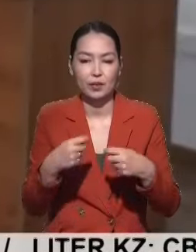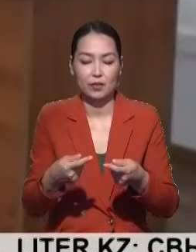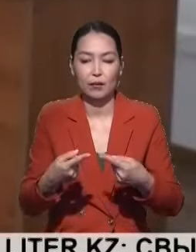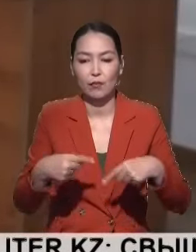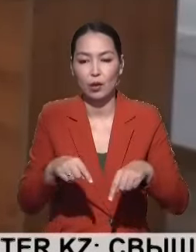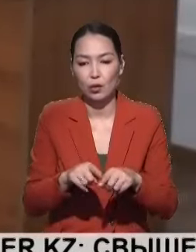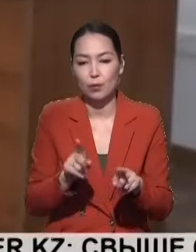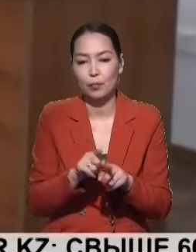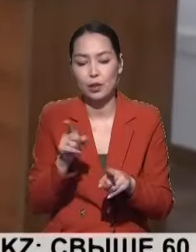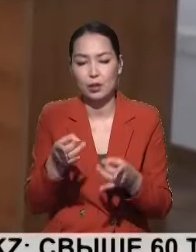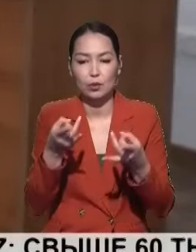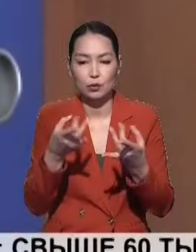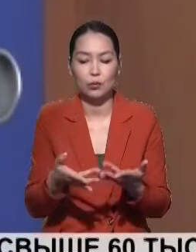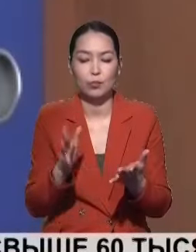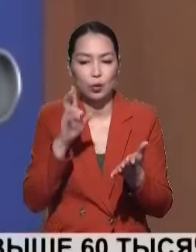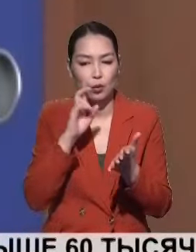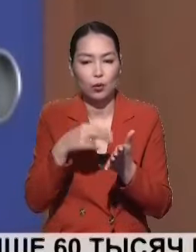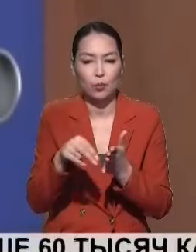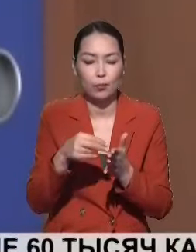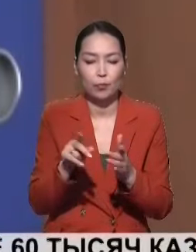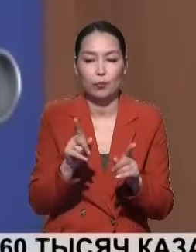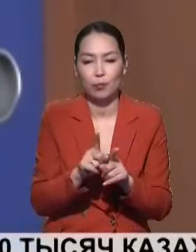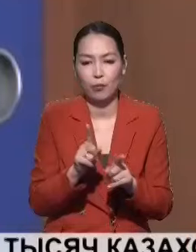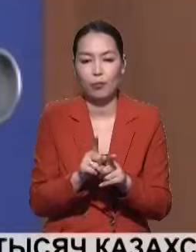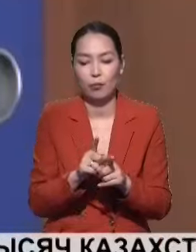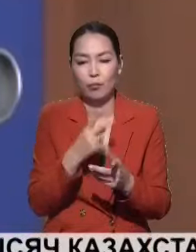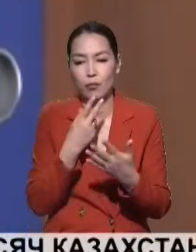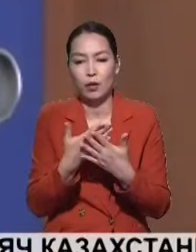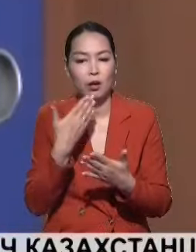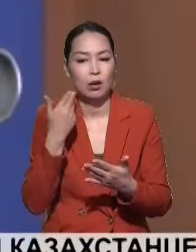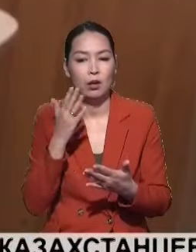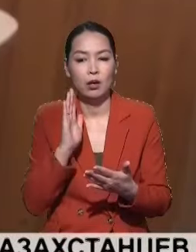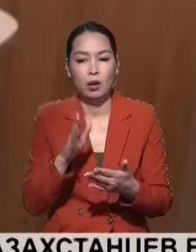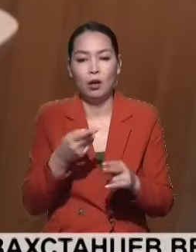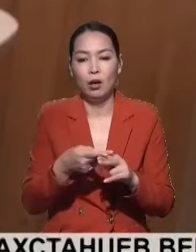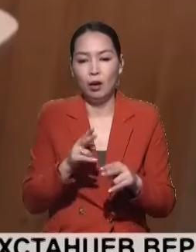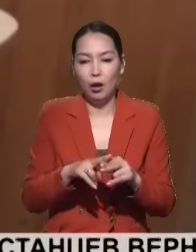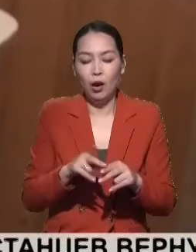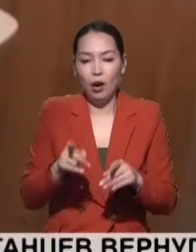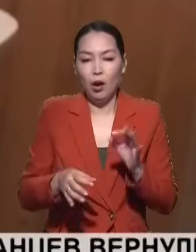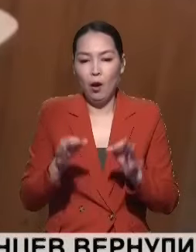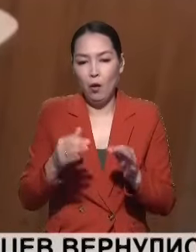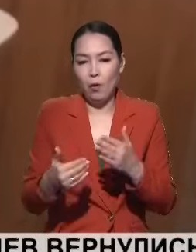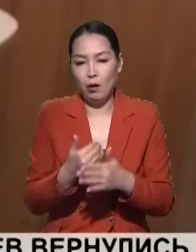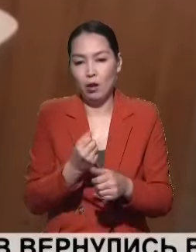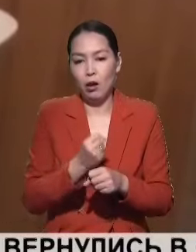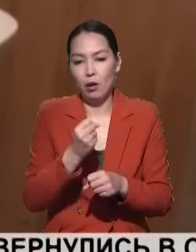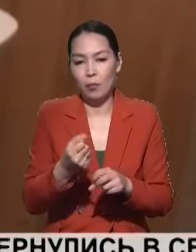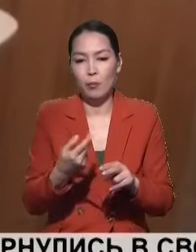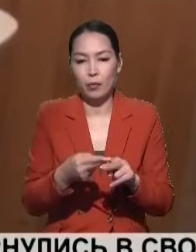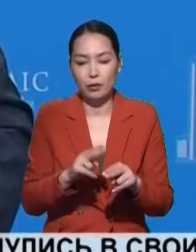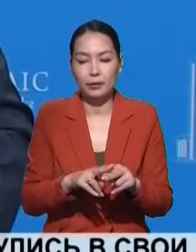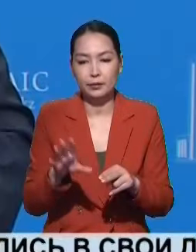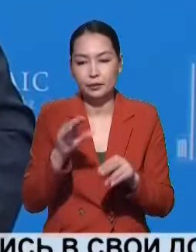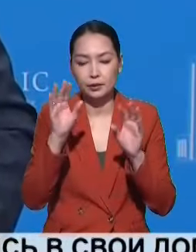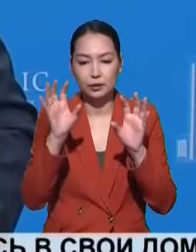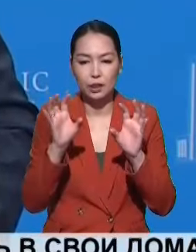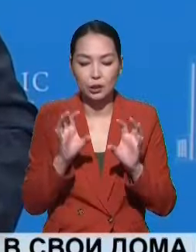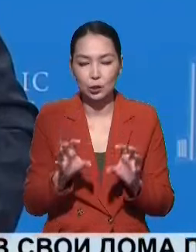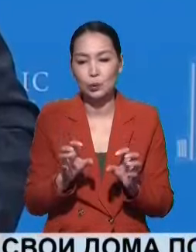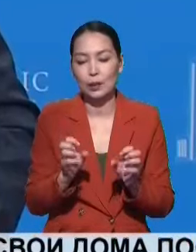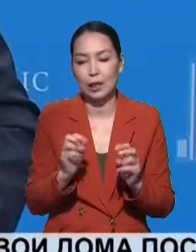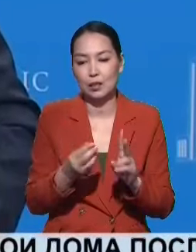И сам процесс госзакупок не будет приостановлен. В Минфине отметили, что большая часть норм направлена на минимизацию коррупционных рисков. В проекте